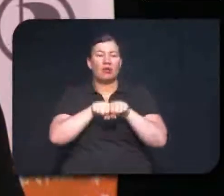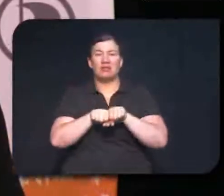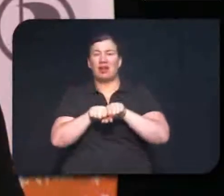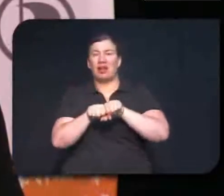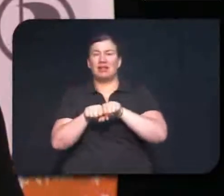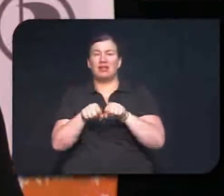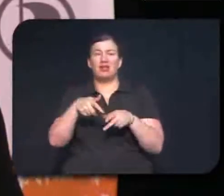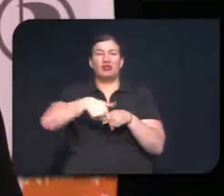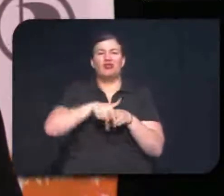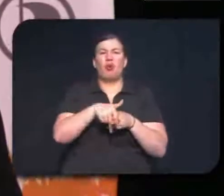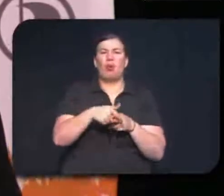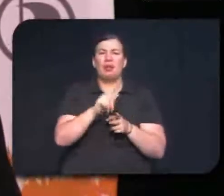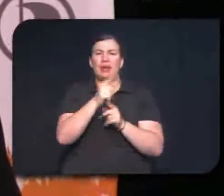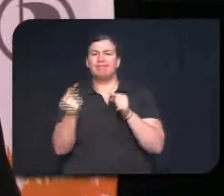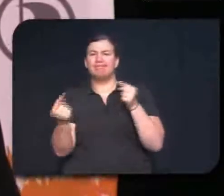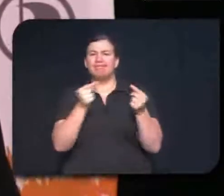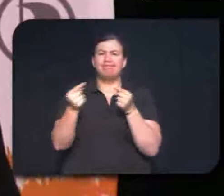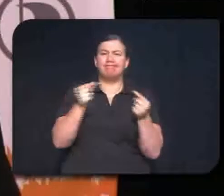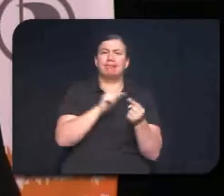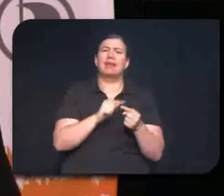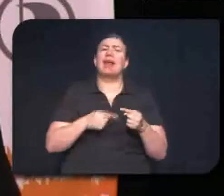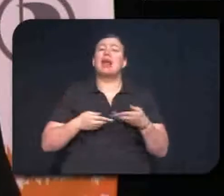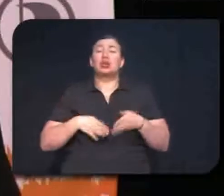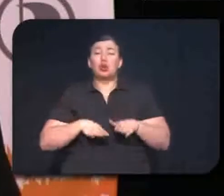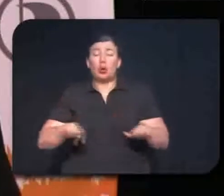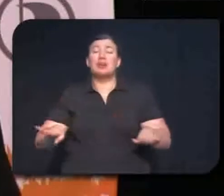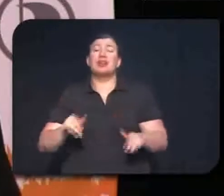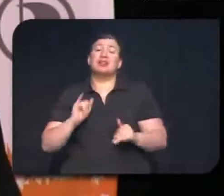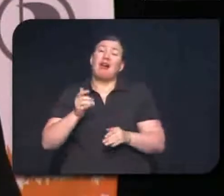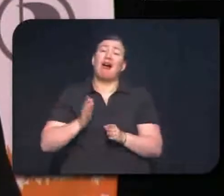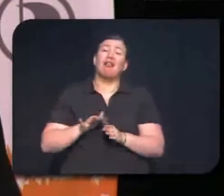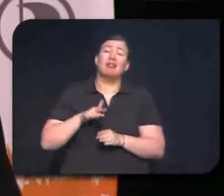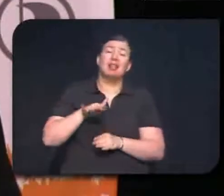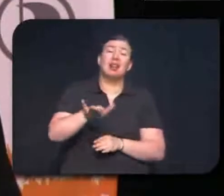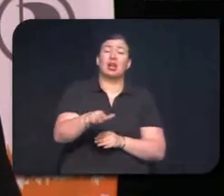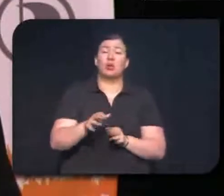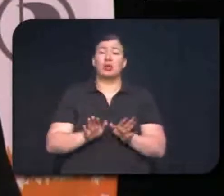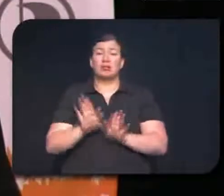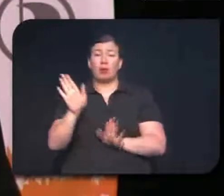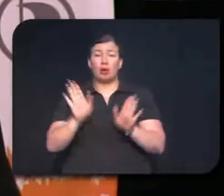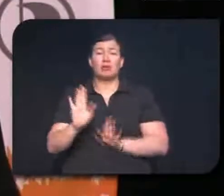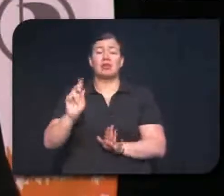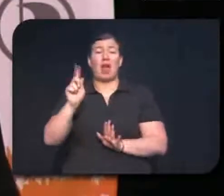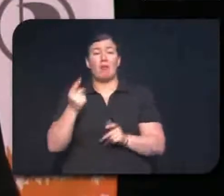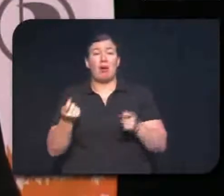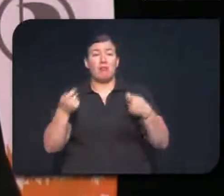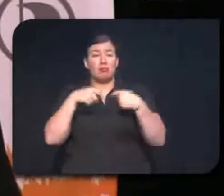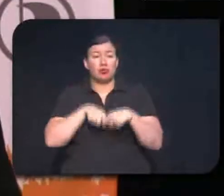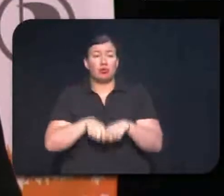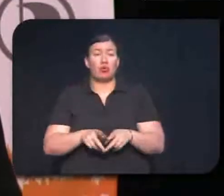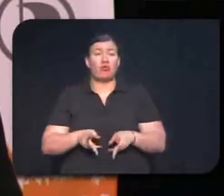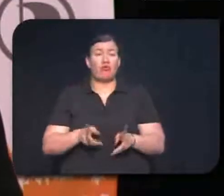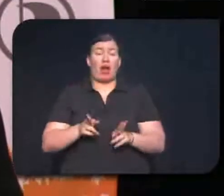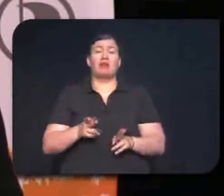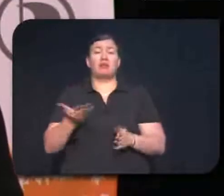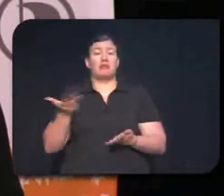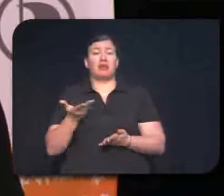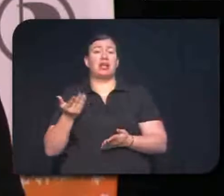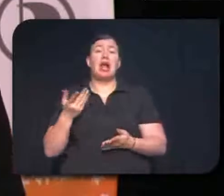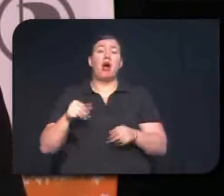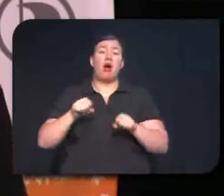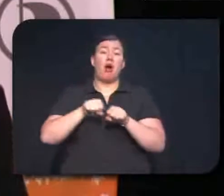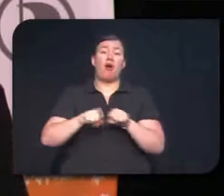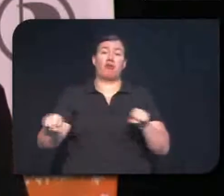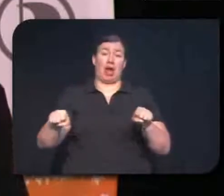dieses arbeitet nach dem Prinzipien von Liquid für die aber die Beschlussfassung erfolgt weiterhin offline dieses Tool